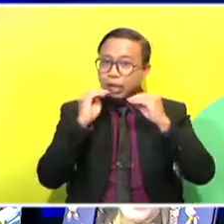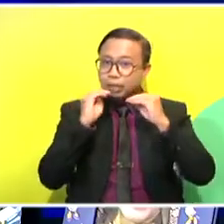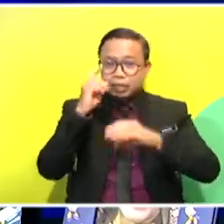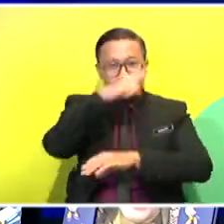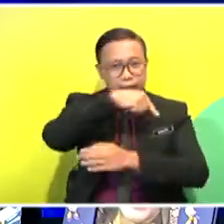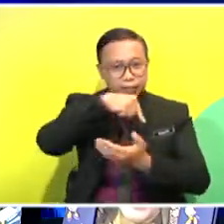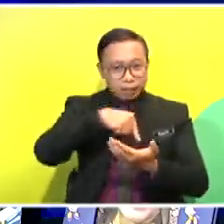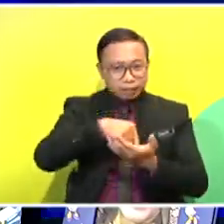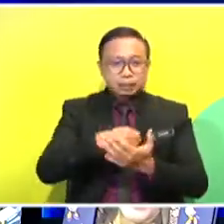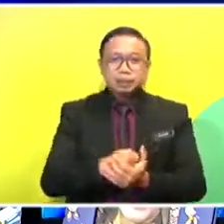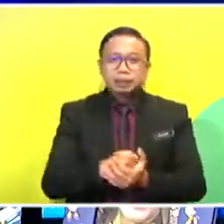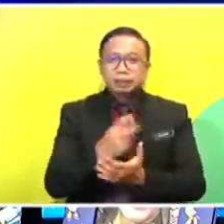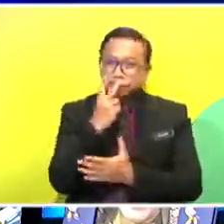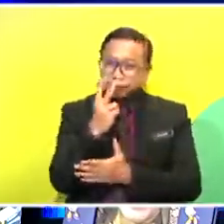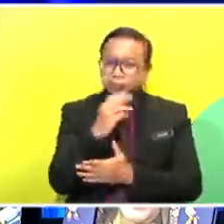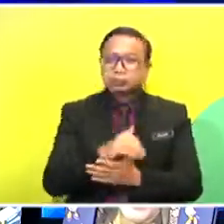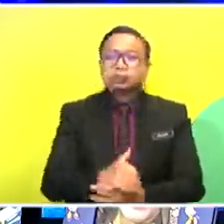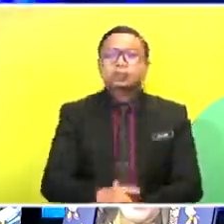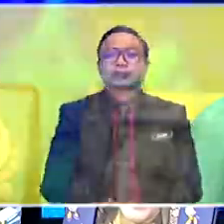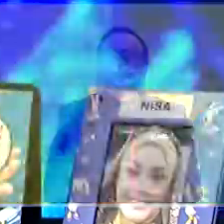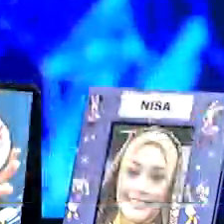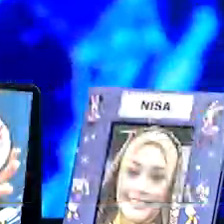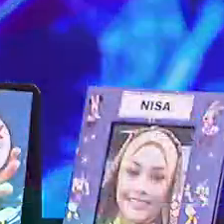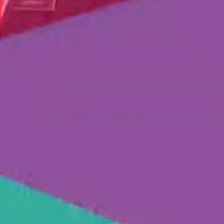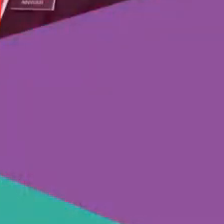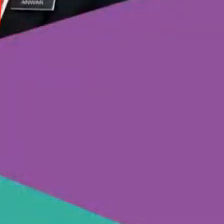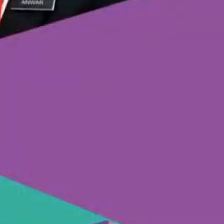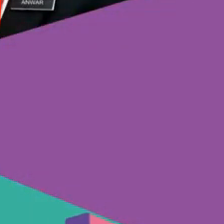ini. Kita tonton profil beliau.